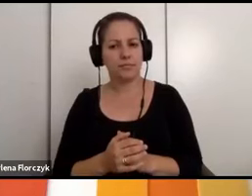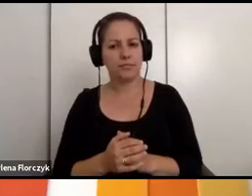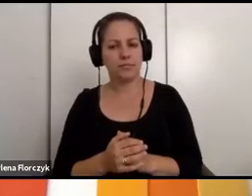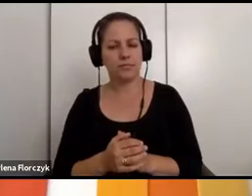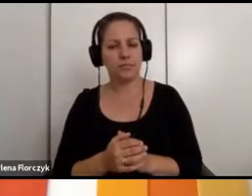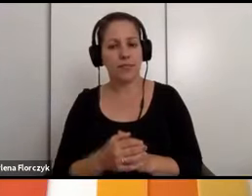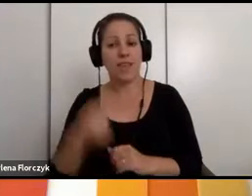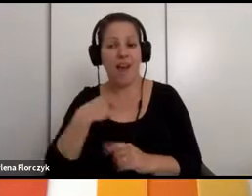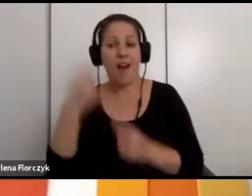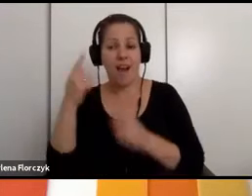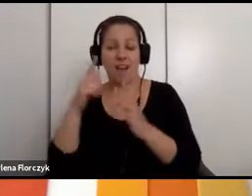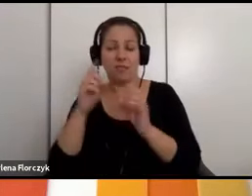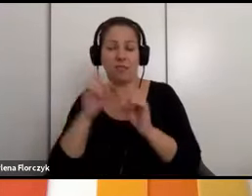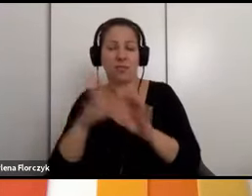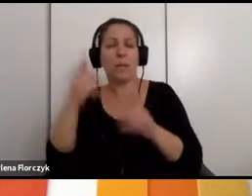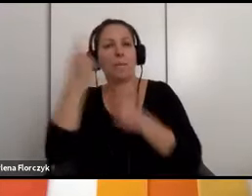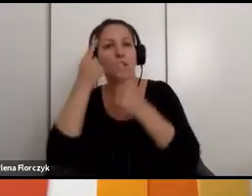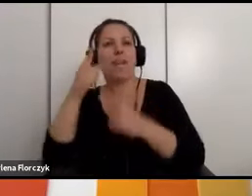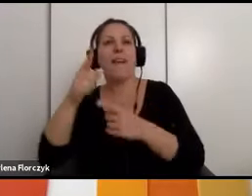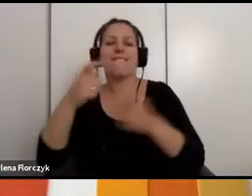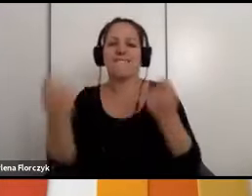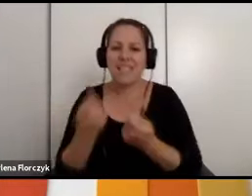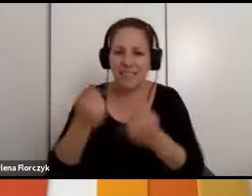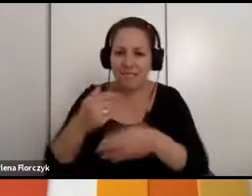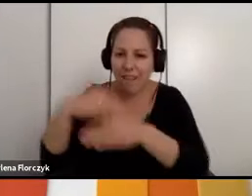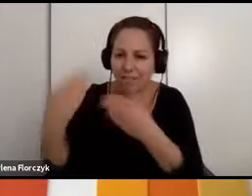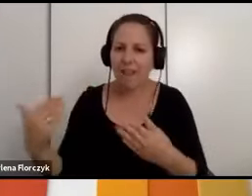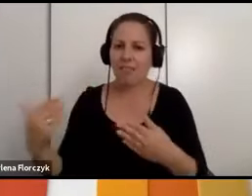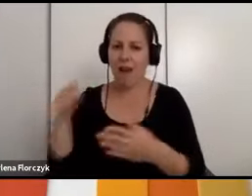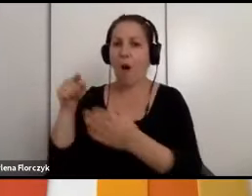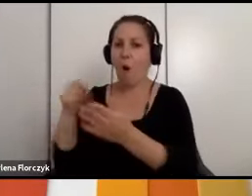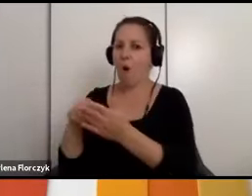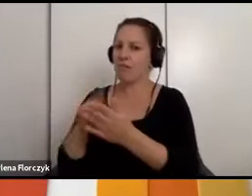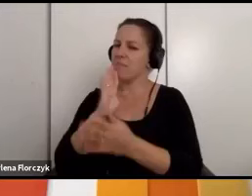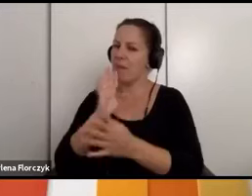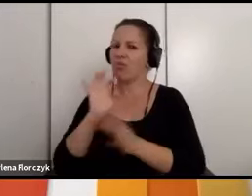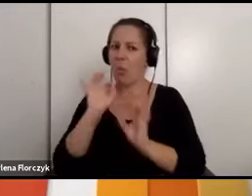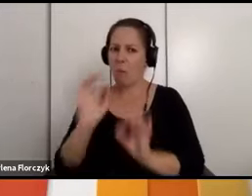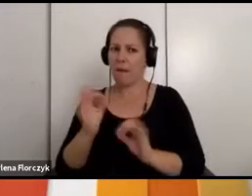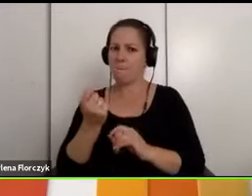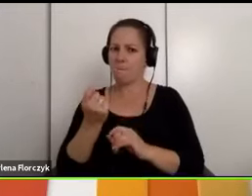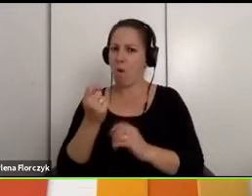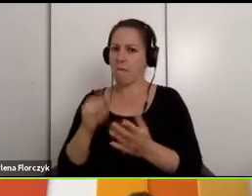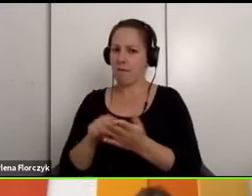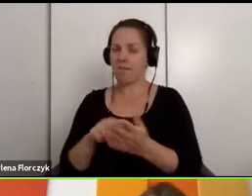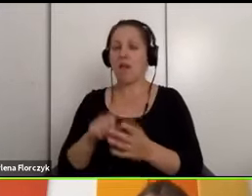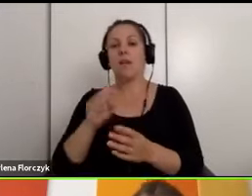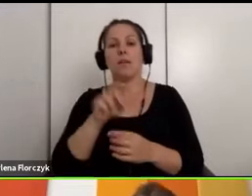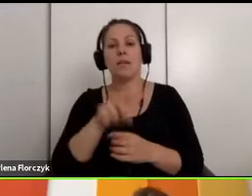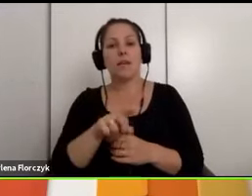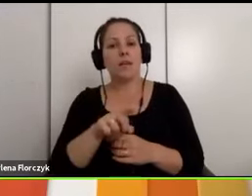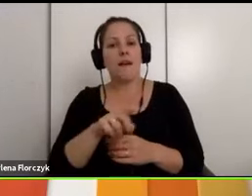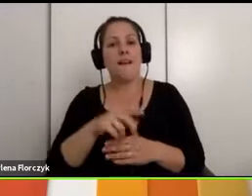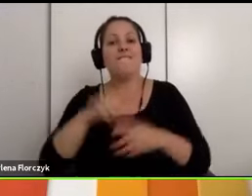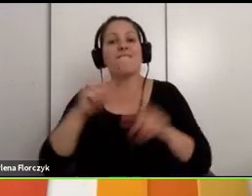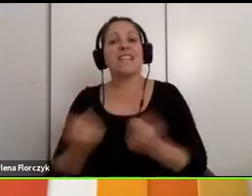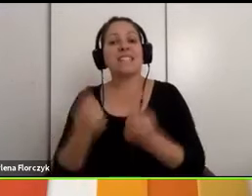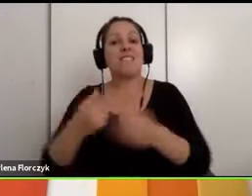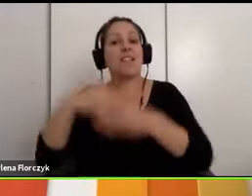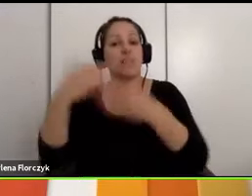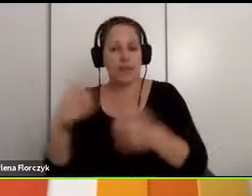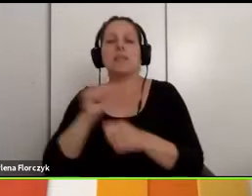Ja oczywiście myślę gdzieś o festiwalach teatralnych, bo one są chyba dobrym momentem na to. Mhm. Festiwal teatralny